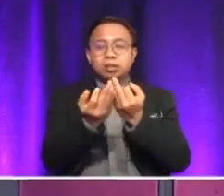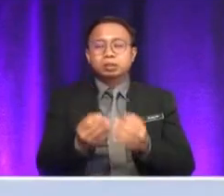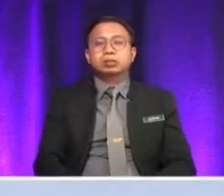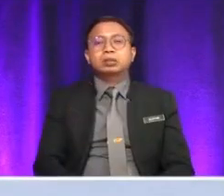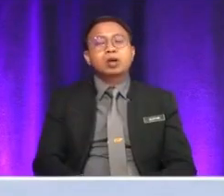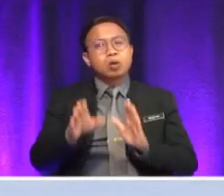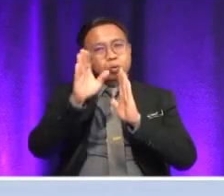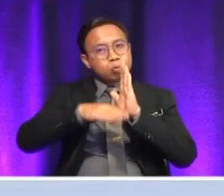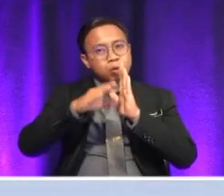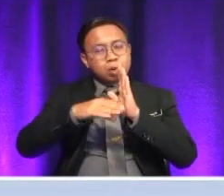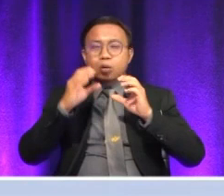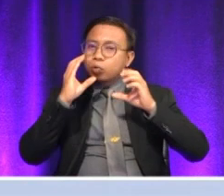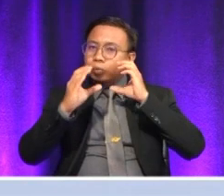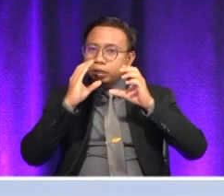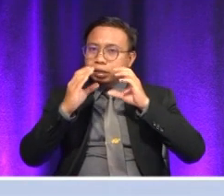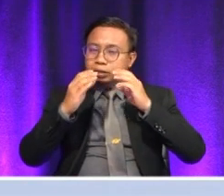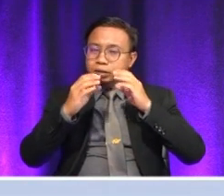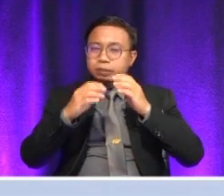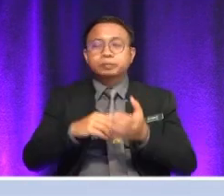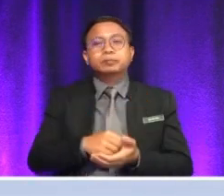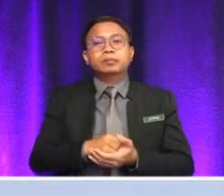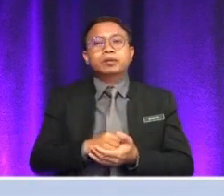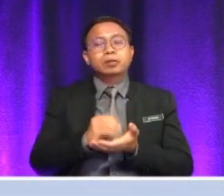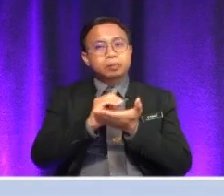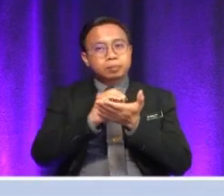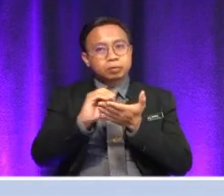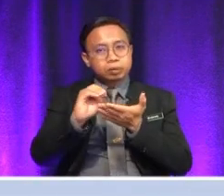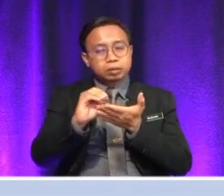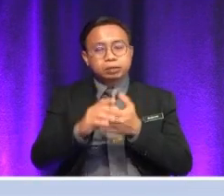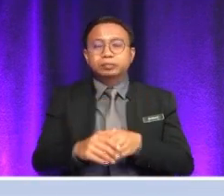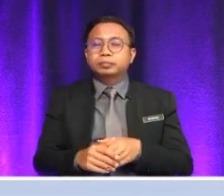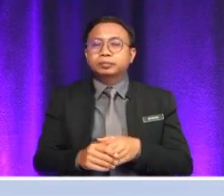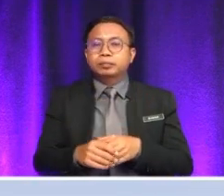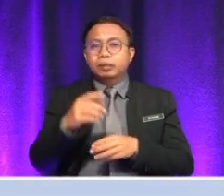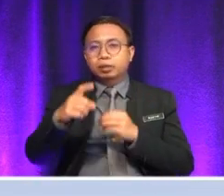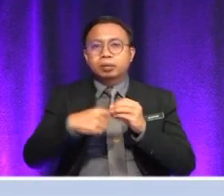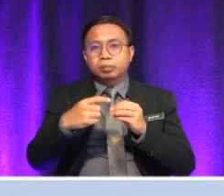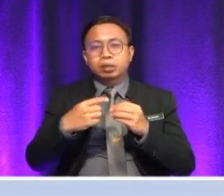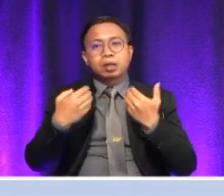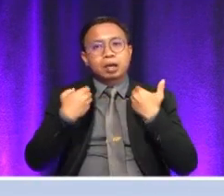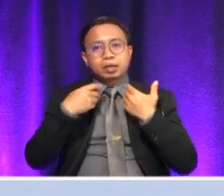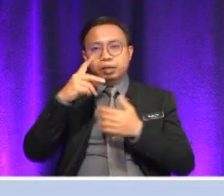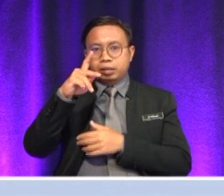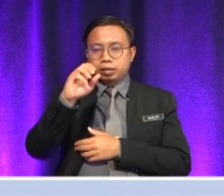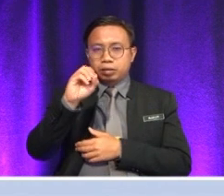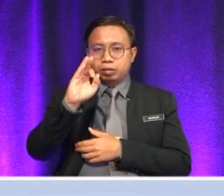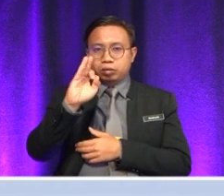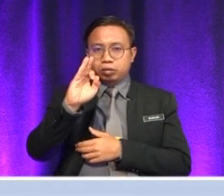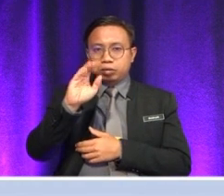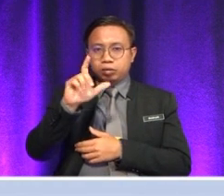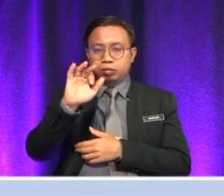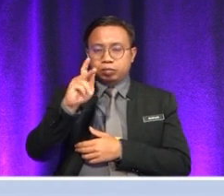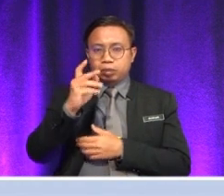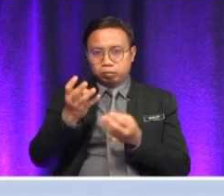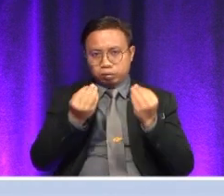berlaku komunikasi yang mesra dan tiada gerak senda dalam konflik. Bila kita dah ada konflik dekat rumah, rasanya nak